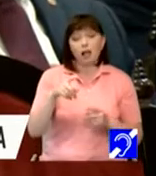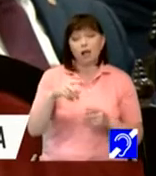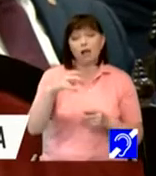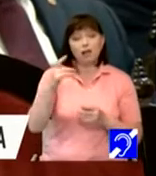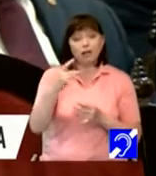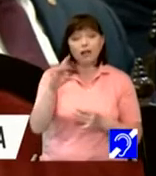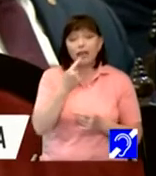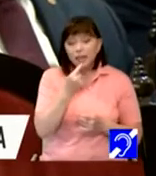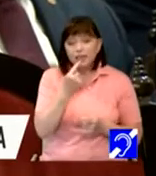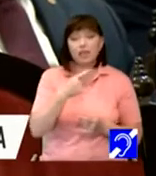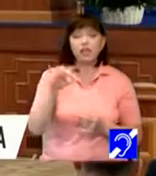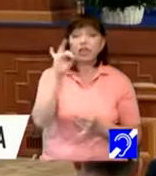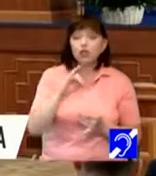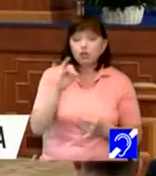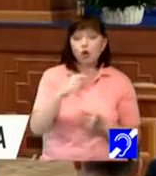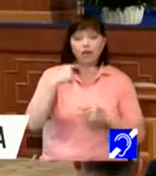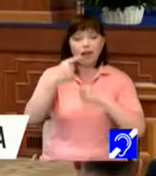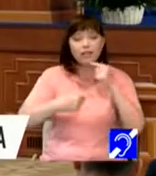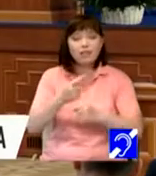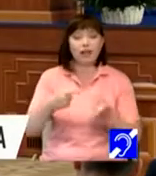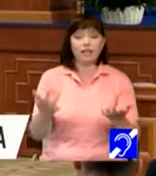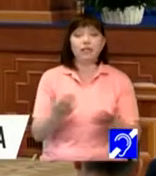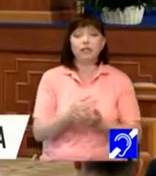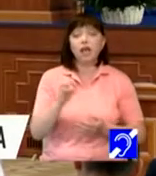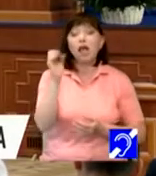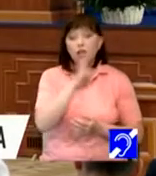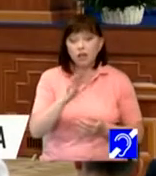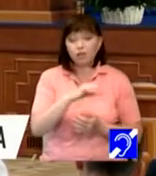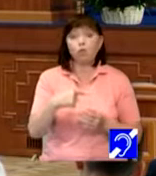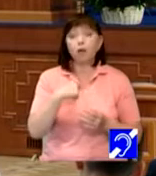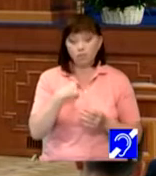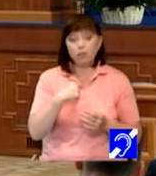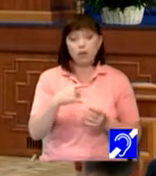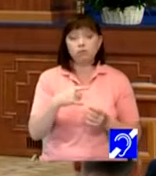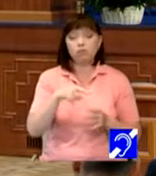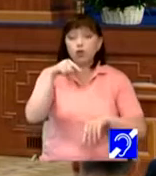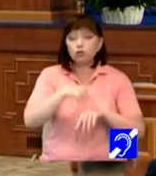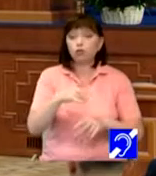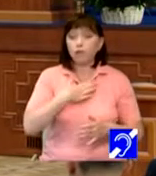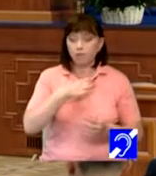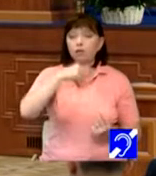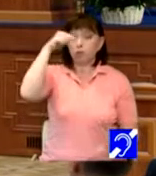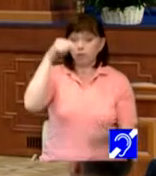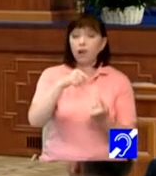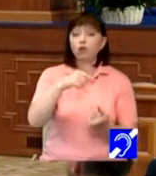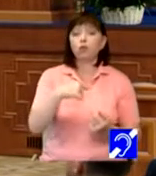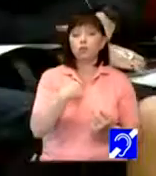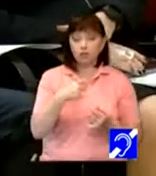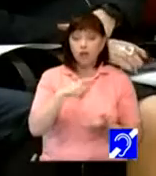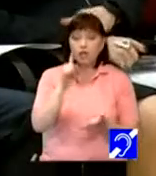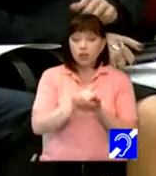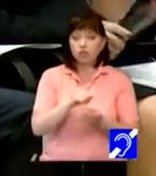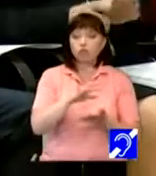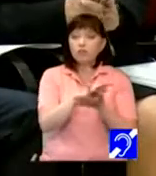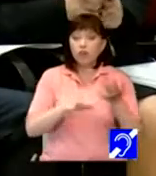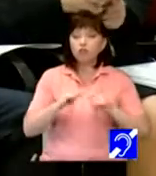și tradiții, în Uniunea Europeană ne regăsim valorile și modelul de dezvoltare în